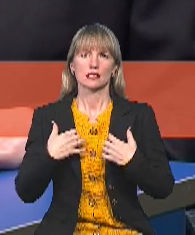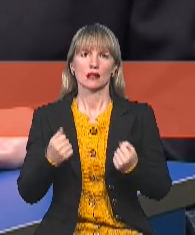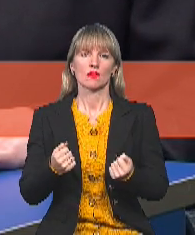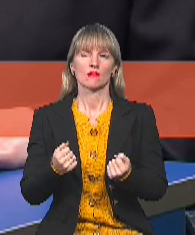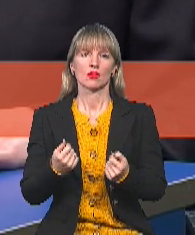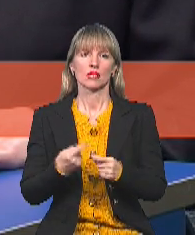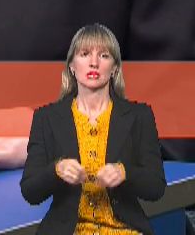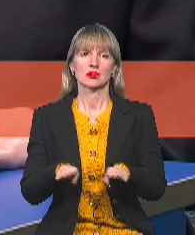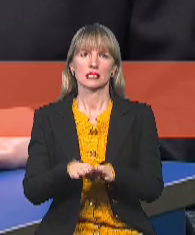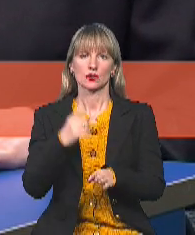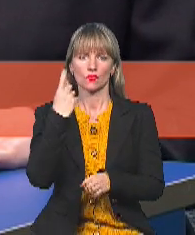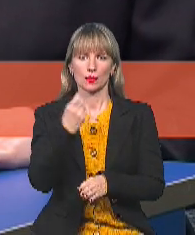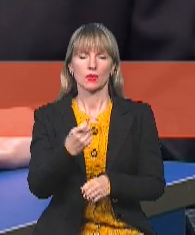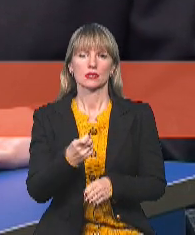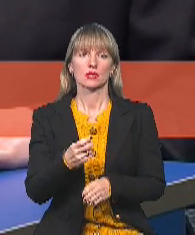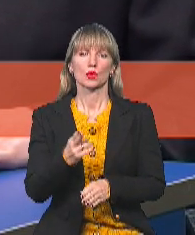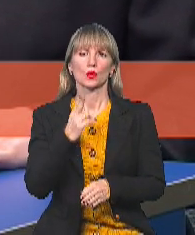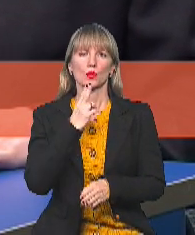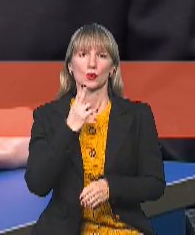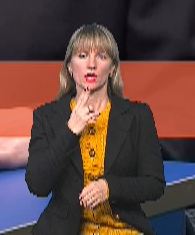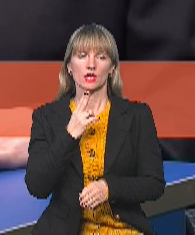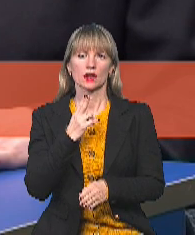информация. Вот. Курение,